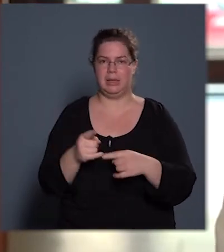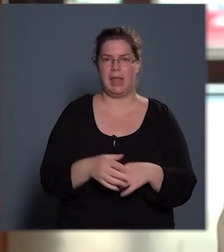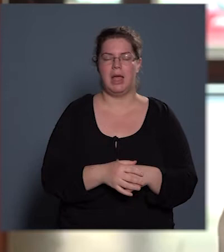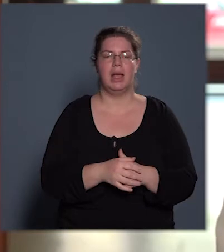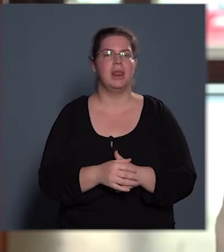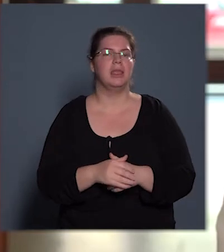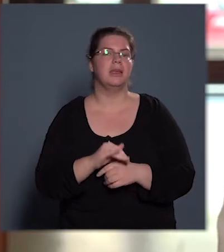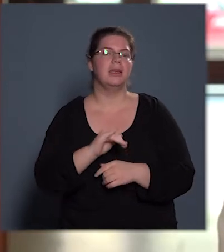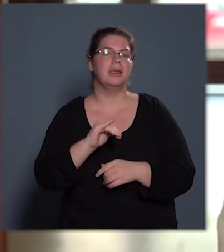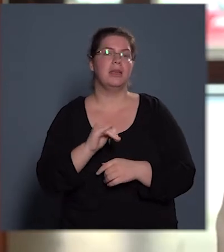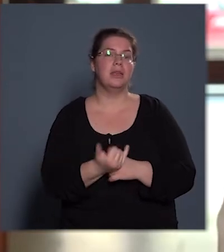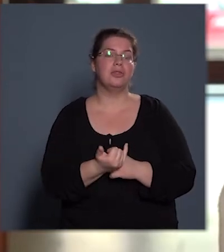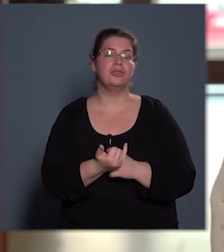és